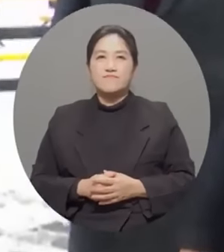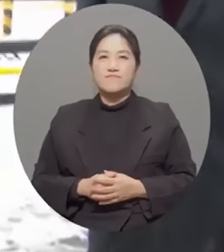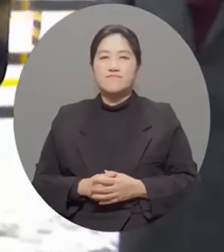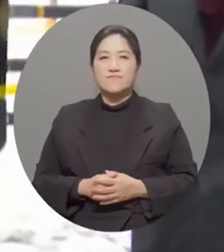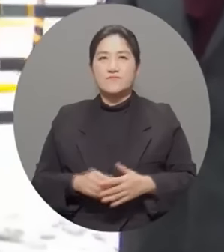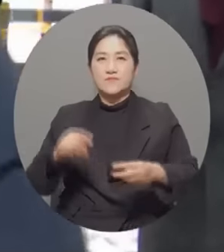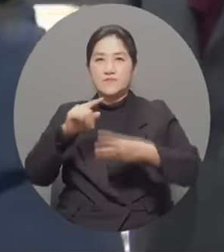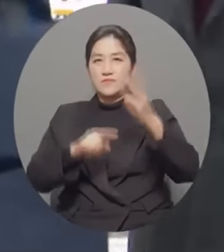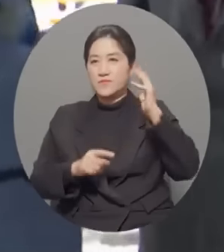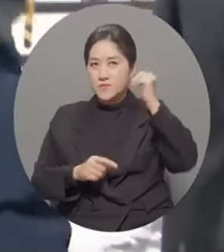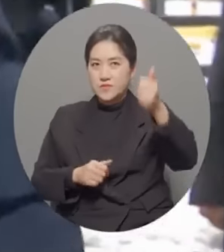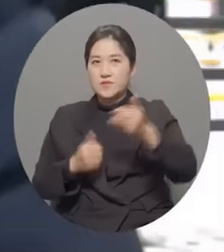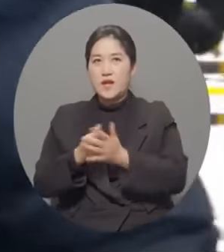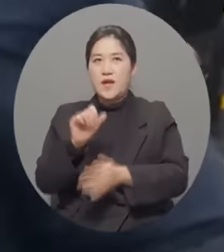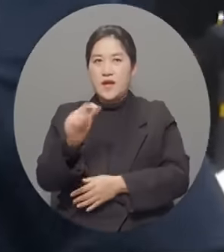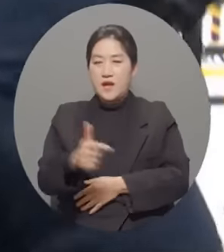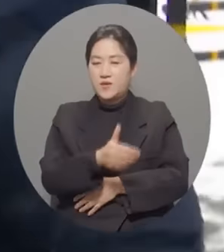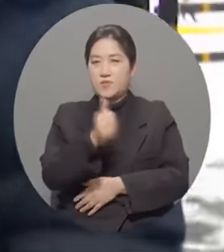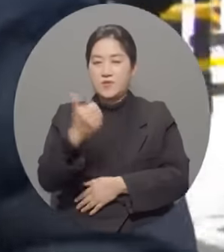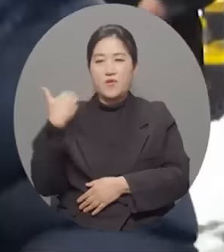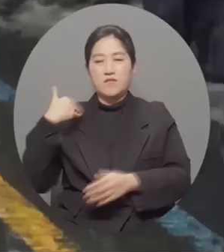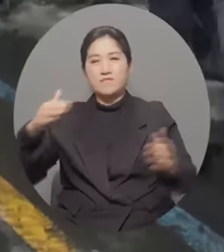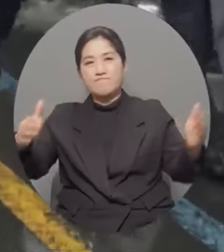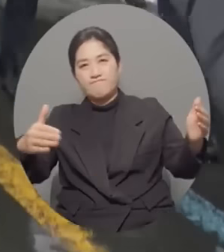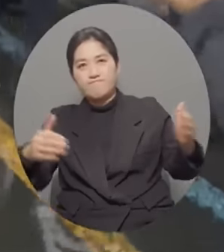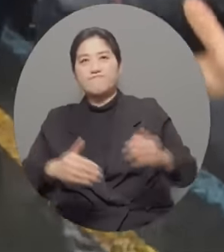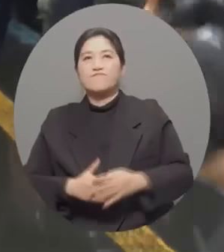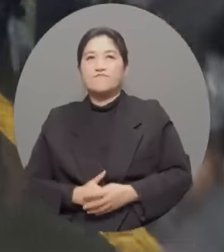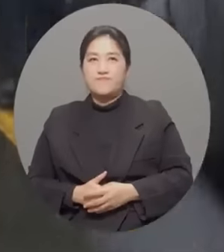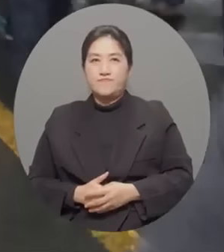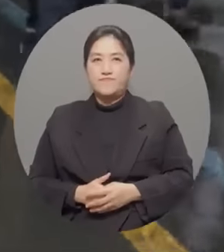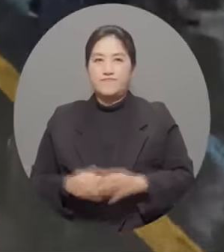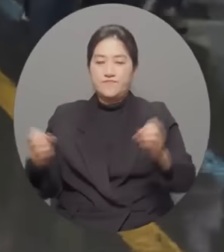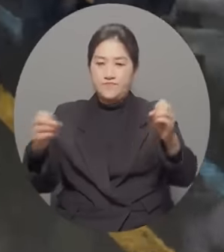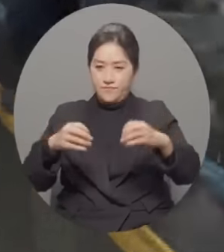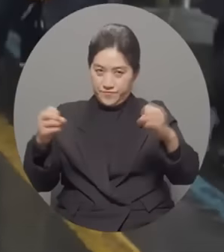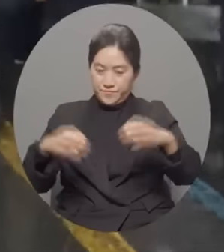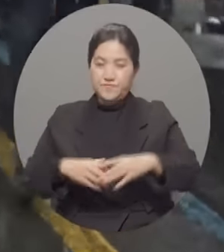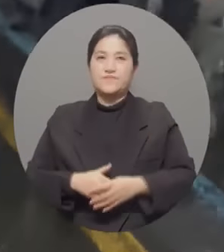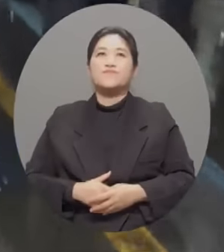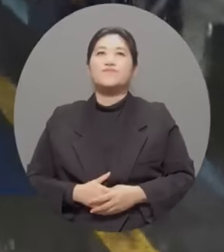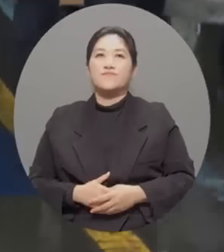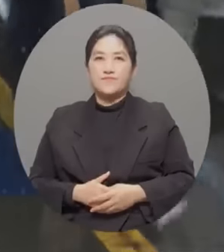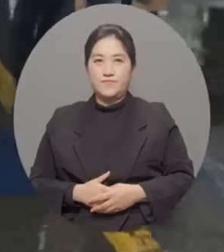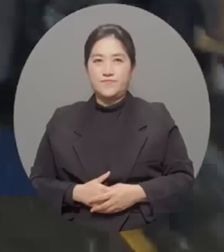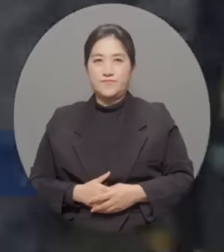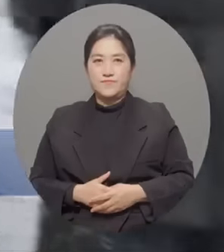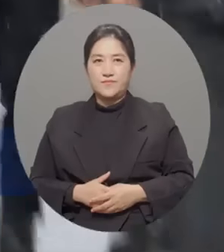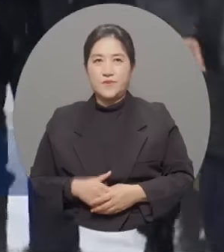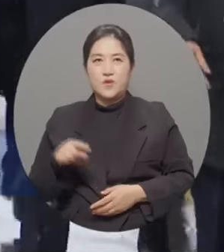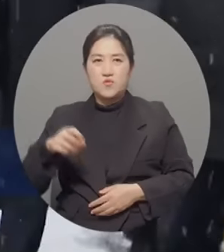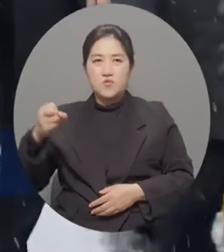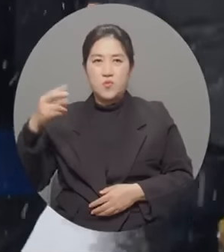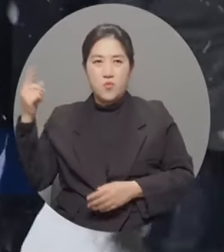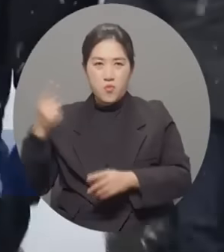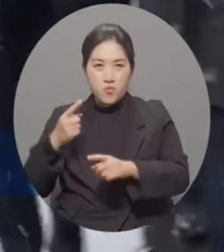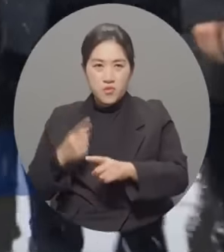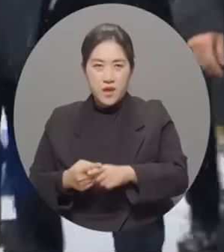윤 대통령은 한 위원장의 어깨를 가볍게 두드리며 대화를 건넸습니다. 여기가 또 오다